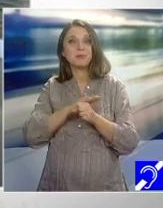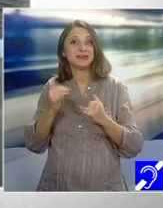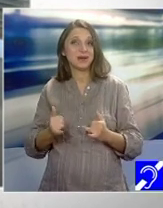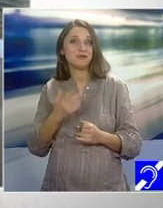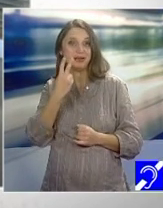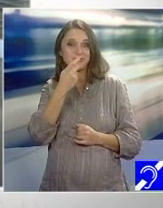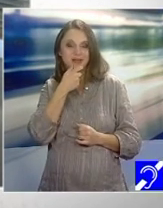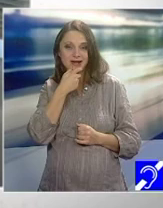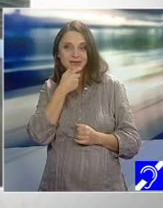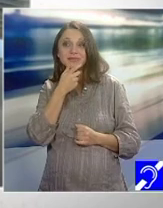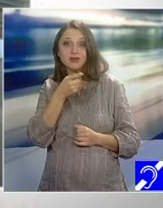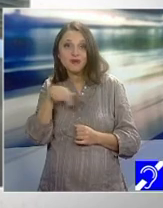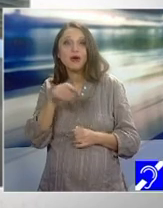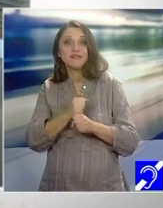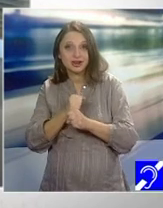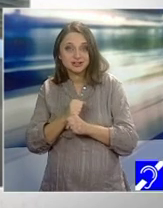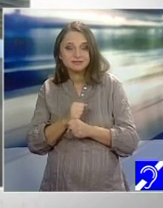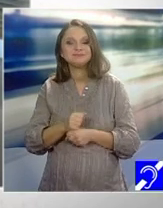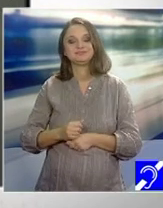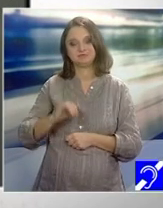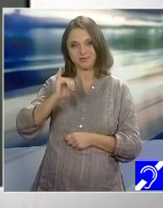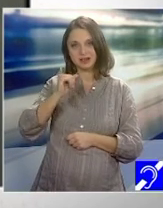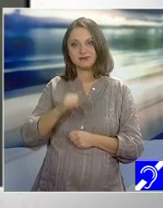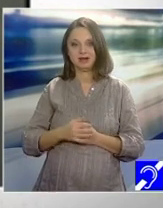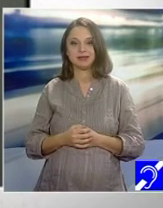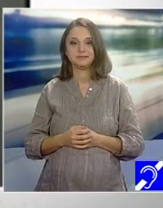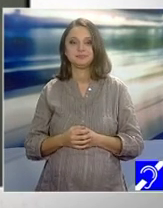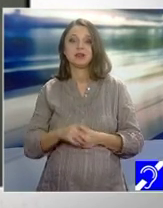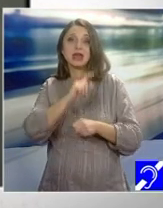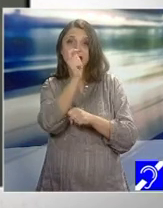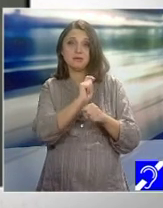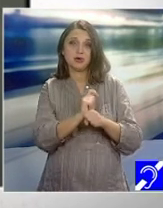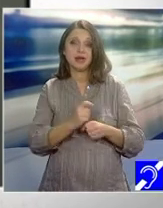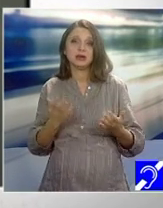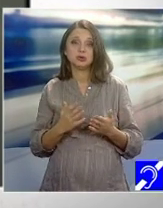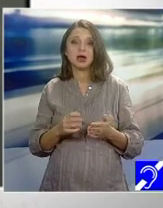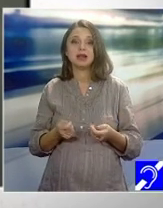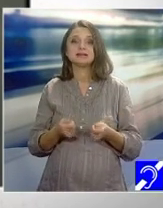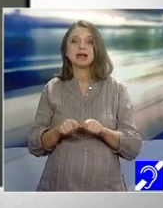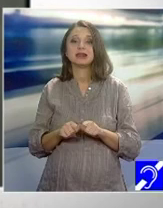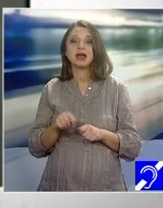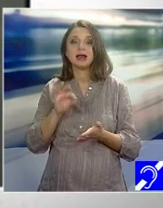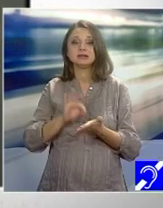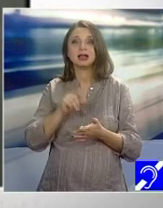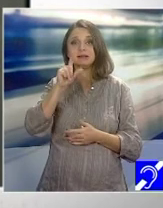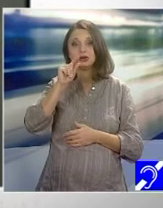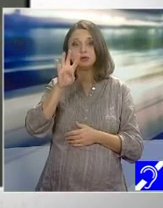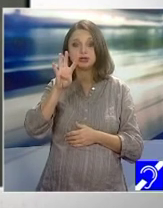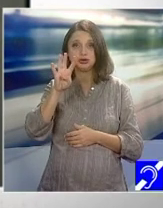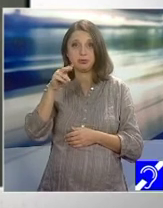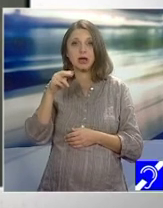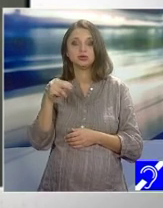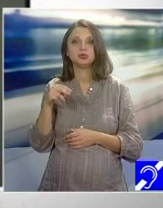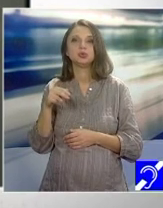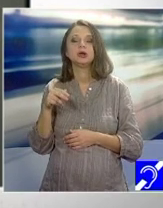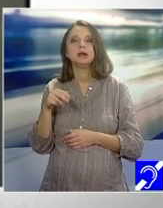puneți la cale. Așa este. Proiectul care s-a încheiat pe data de 24 noiembrie, numit